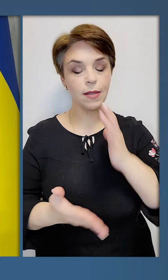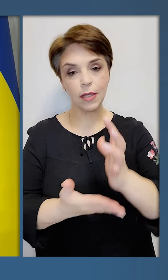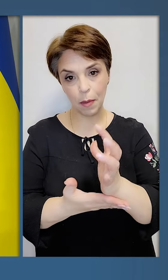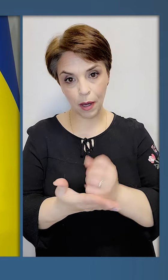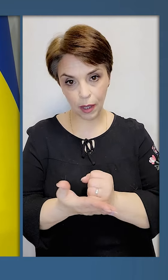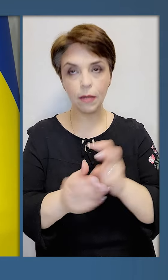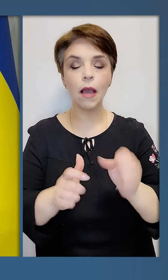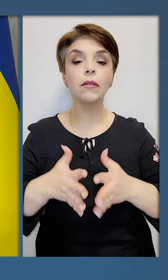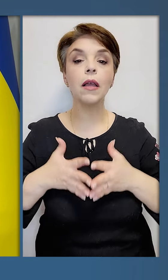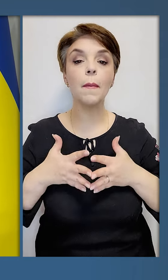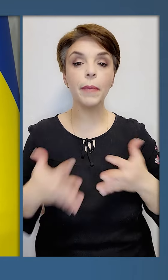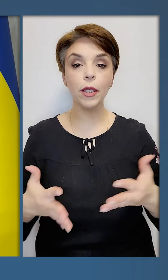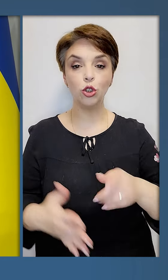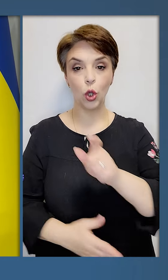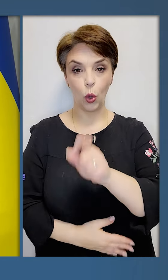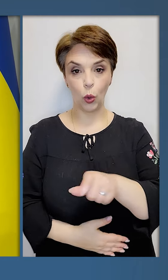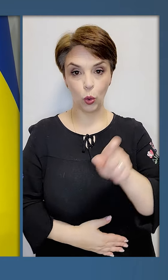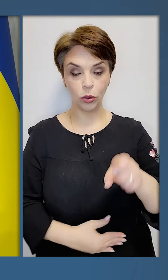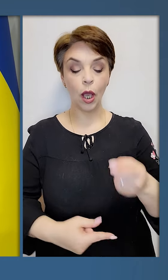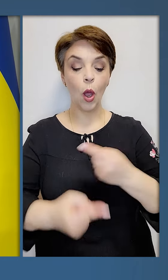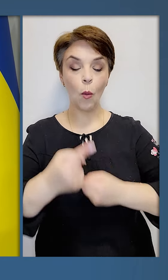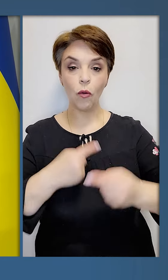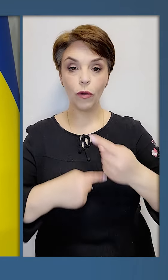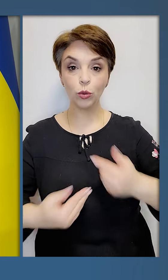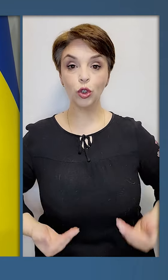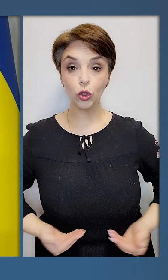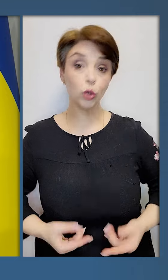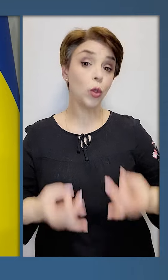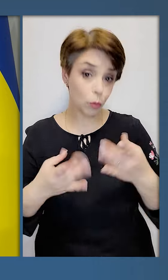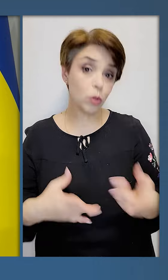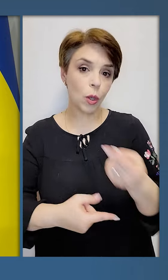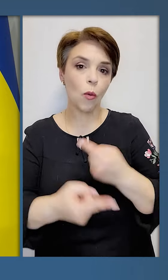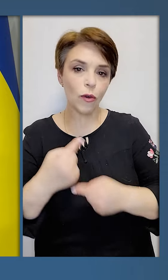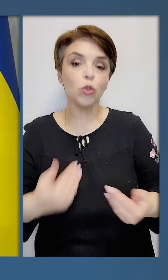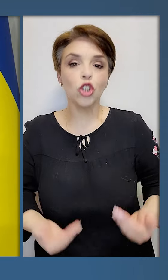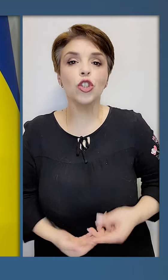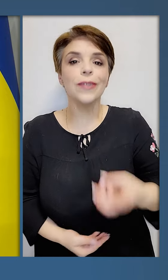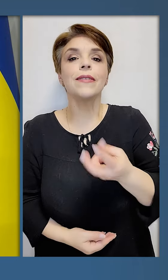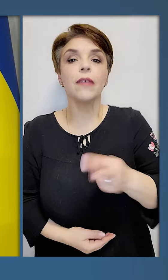зберегти якнайбільше людей, повернути життю, та просто